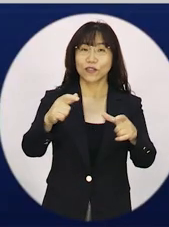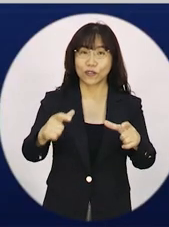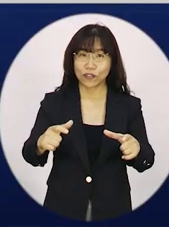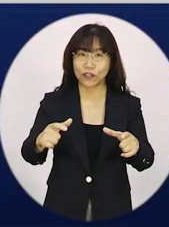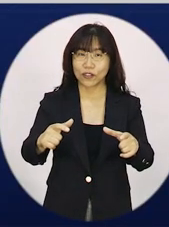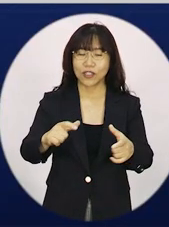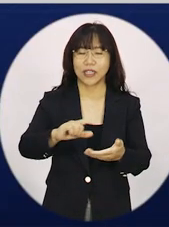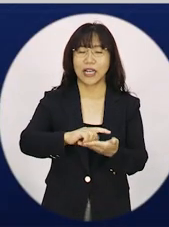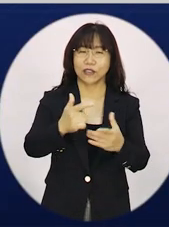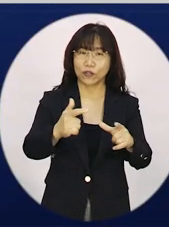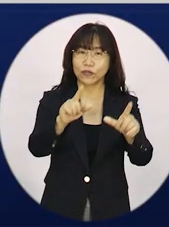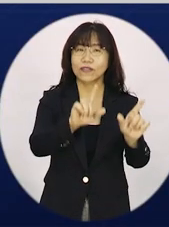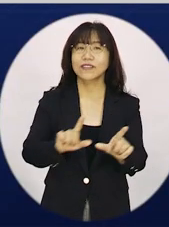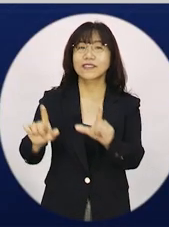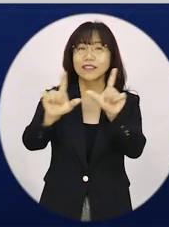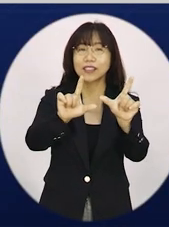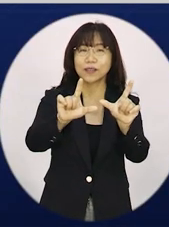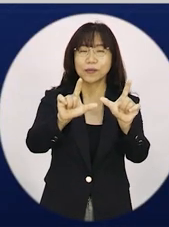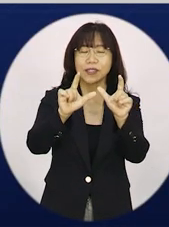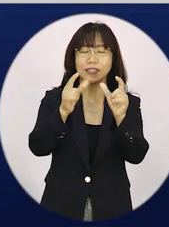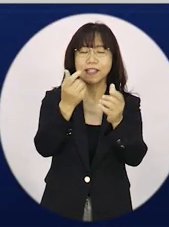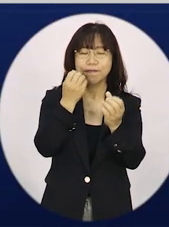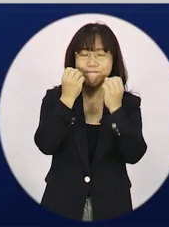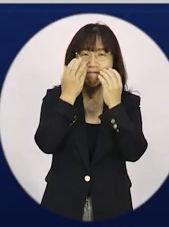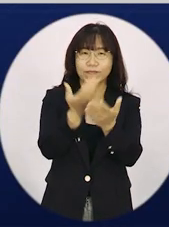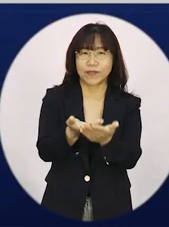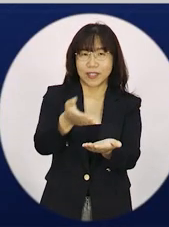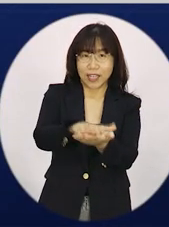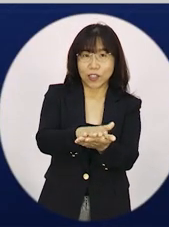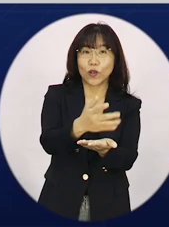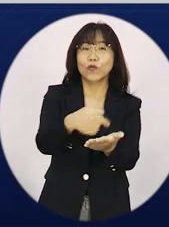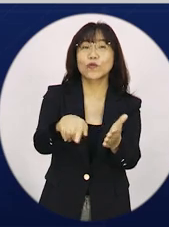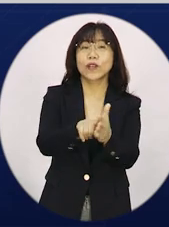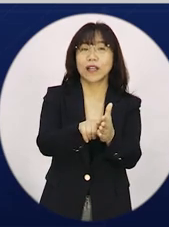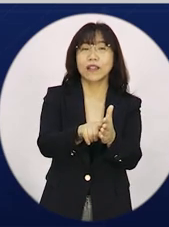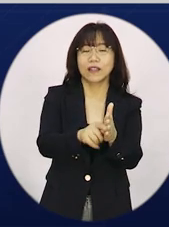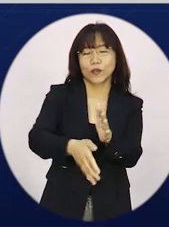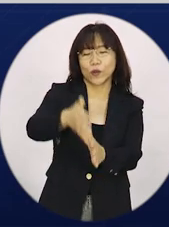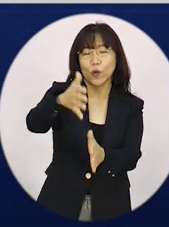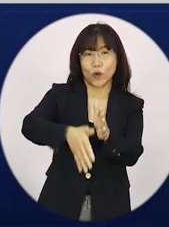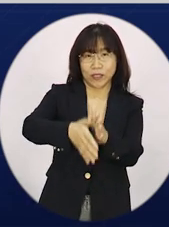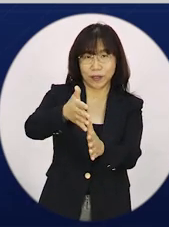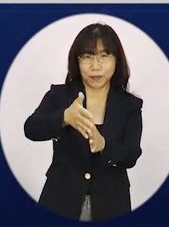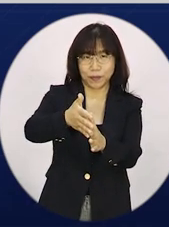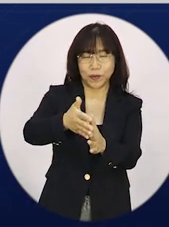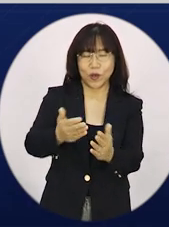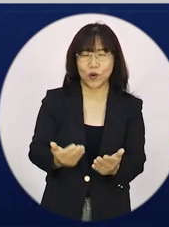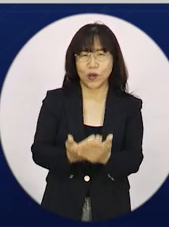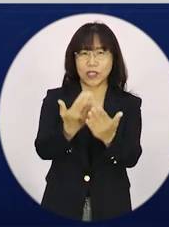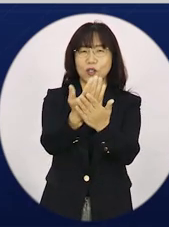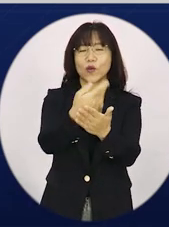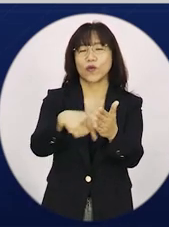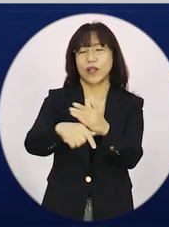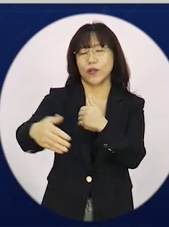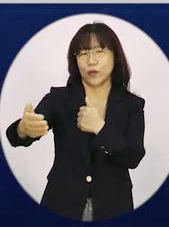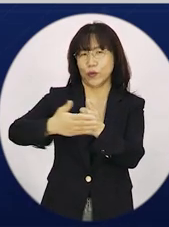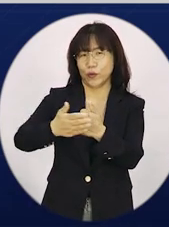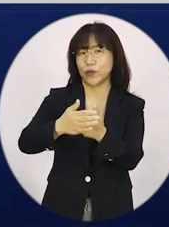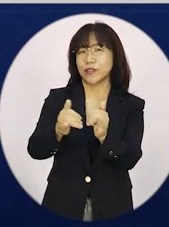강서구가 강서구에 주거환경개선을 함께할 원도심 활성화 구민소통서포터즈를 오는 22일까지